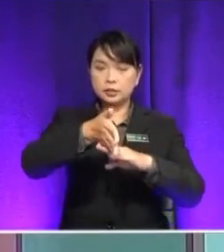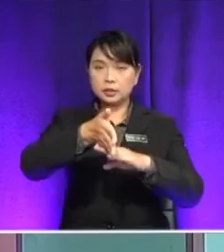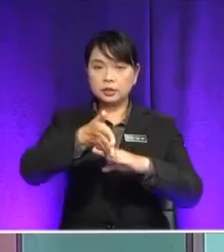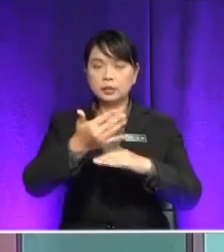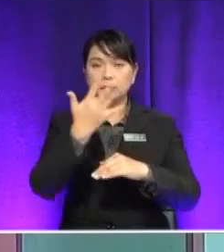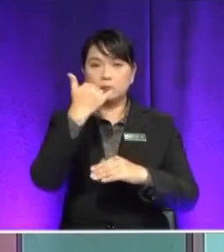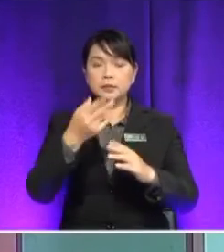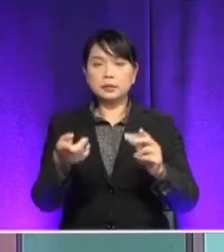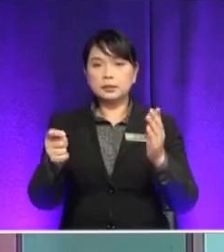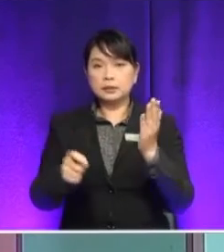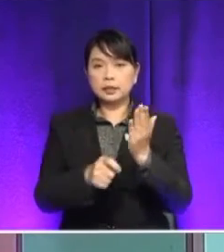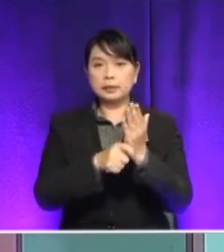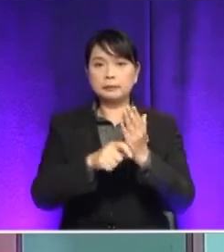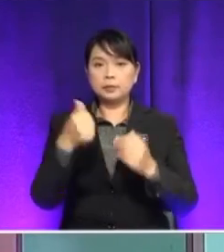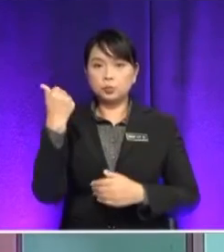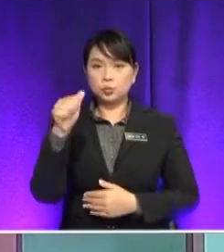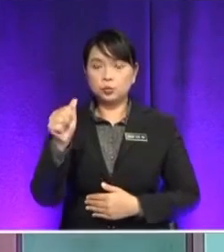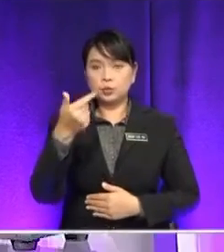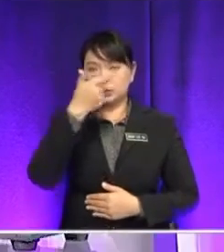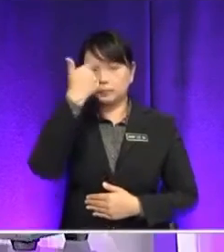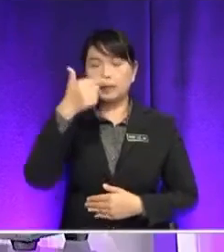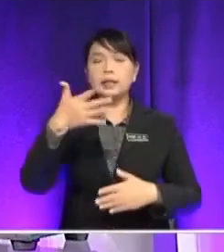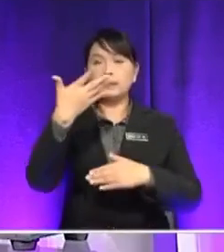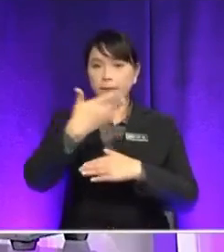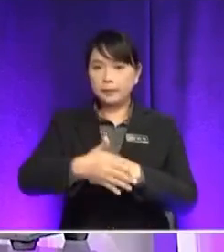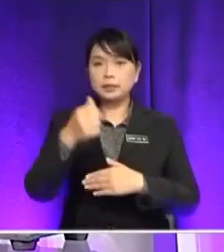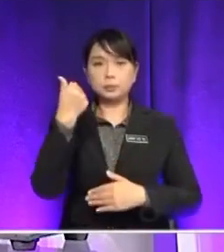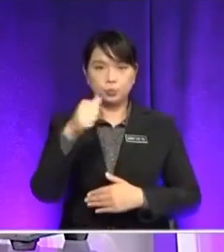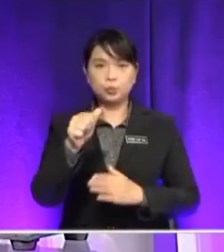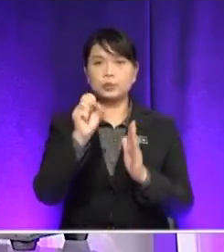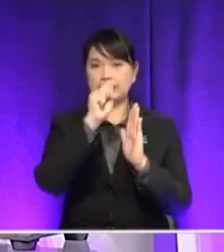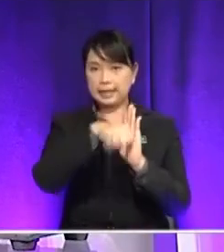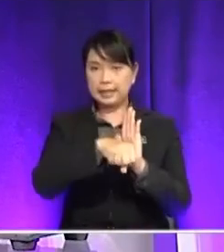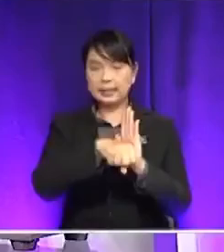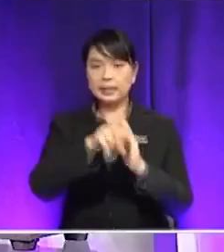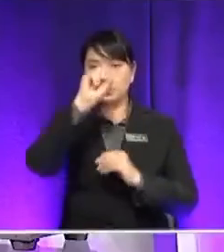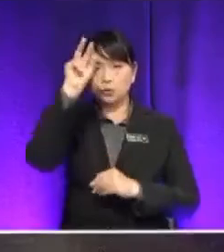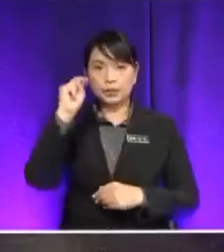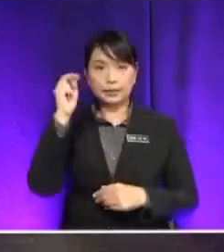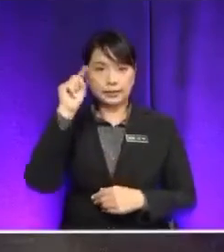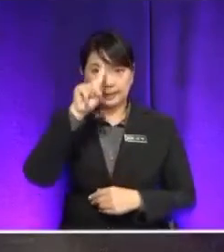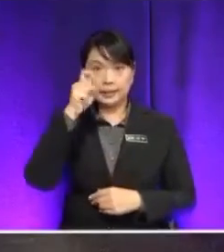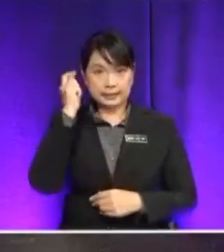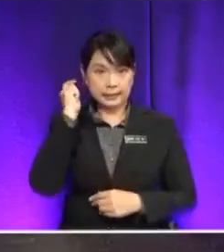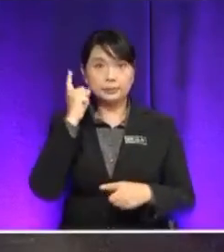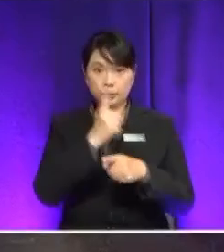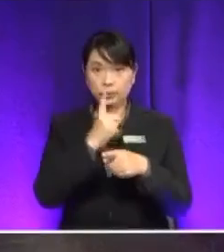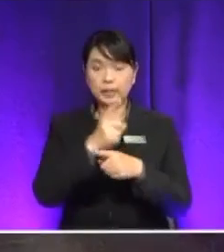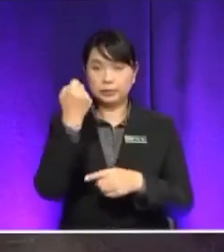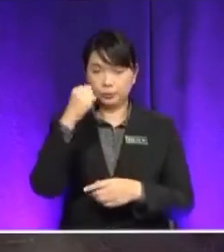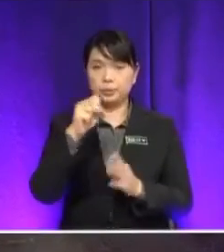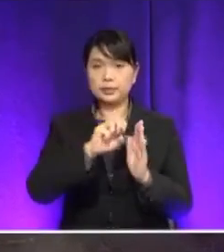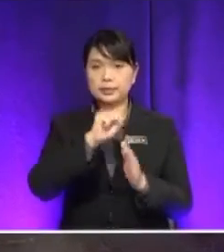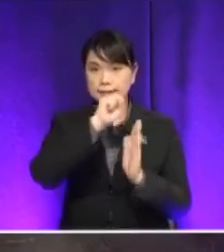perlu tambah 10 Mad sebanyak selepas rumah 10 saat Betul dek ide kadang-kadang murid kita cc ini selepas pulsa aneh